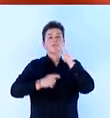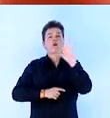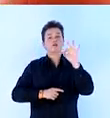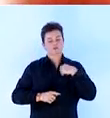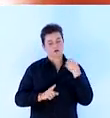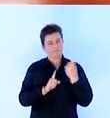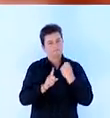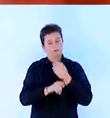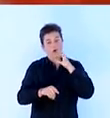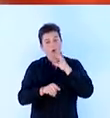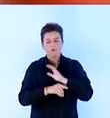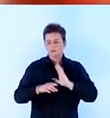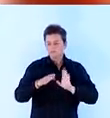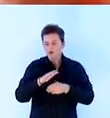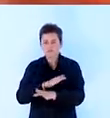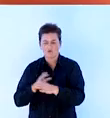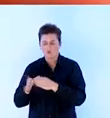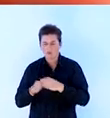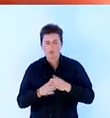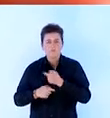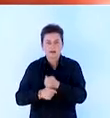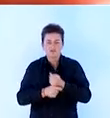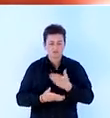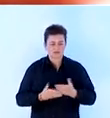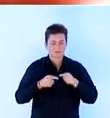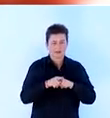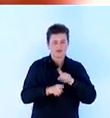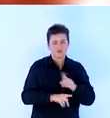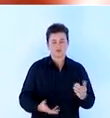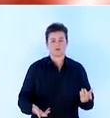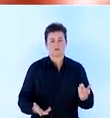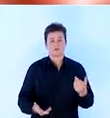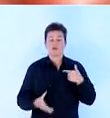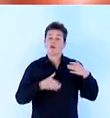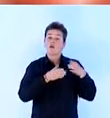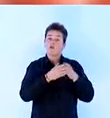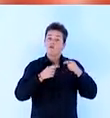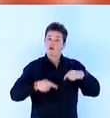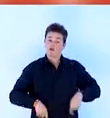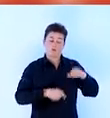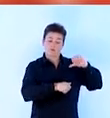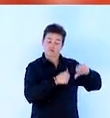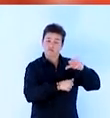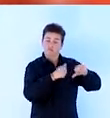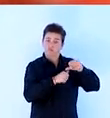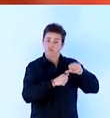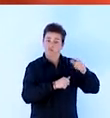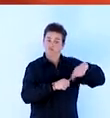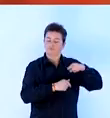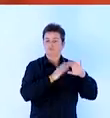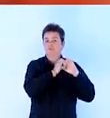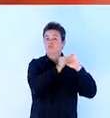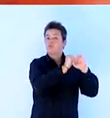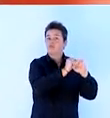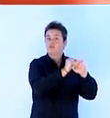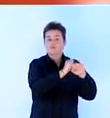corruption, les lobbies et les injustices. Les gouvernements qui se sont succédés, prisonniers du même modèle